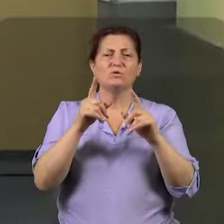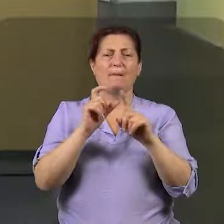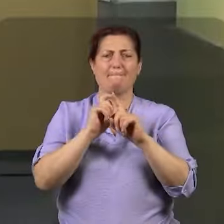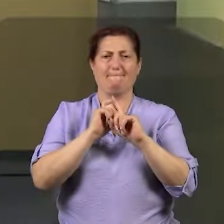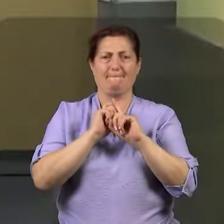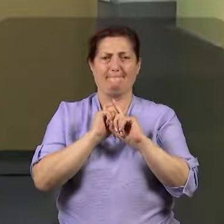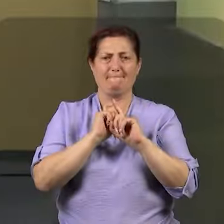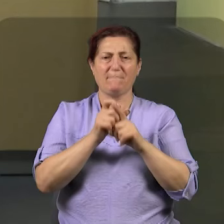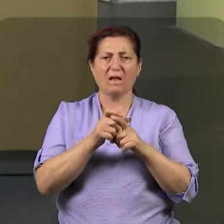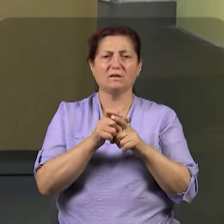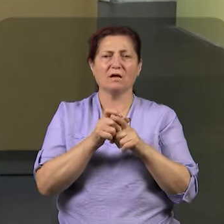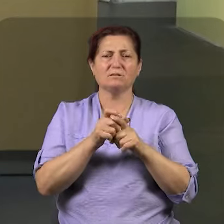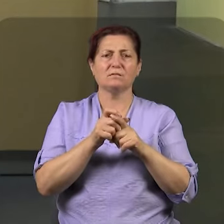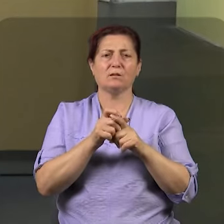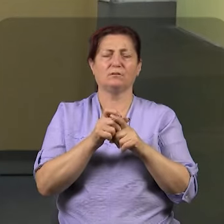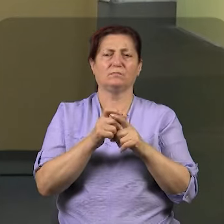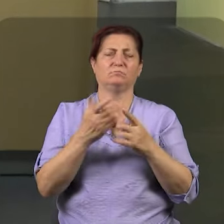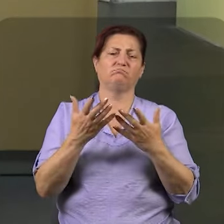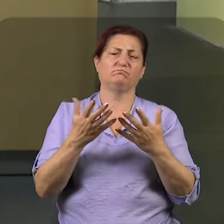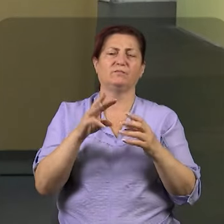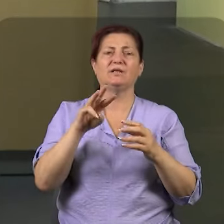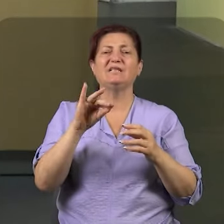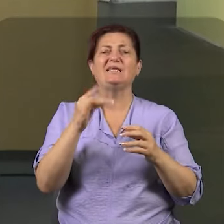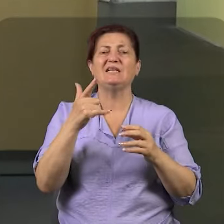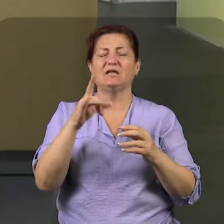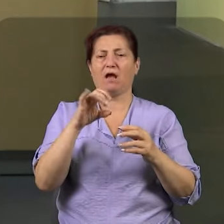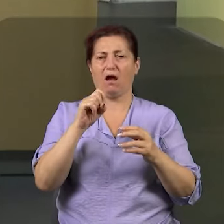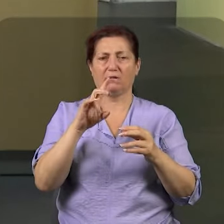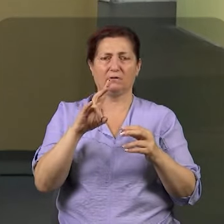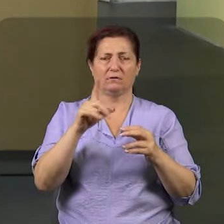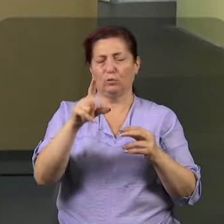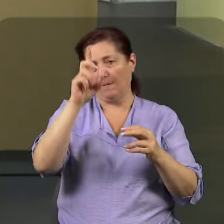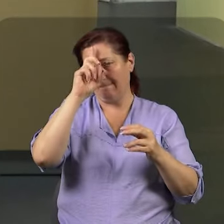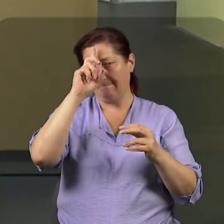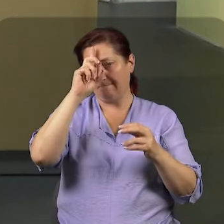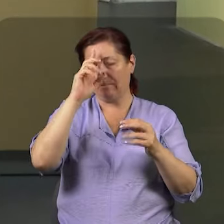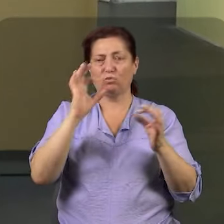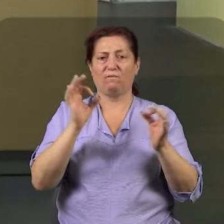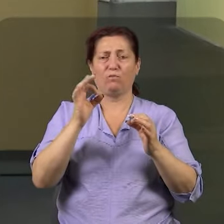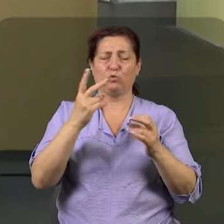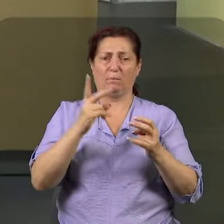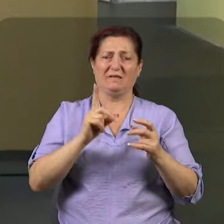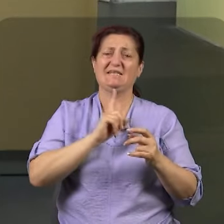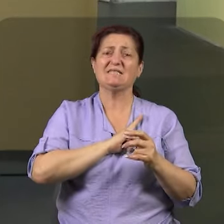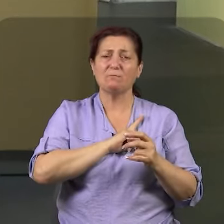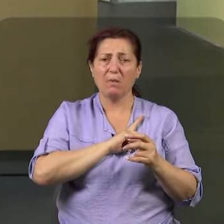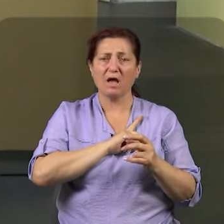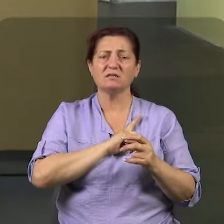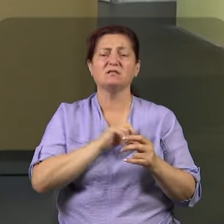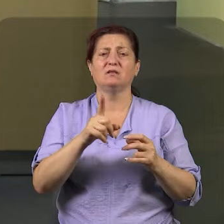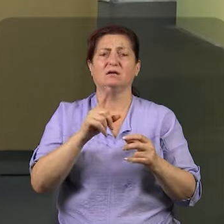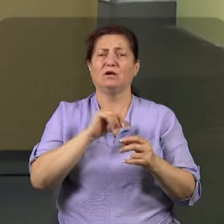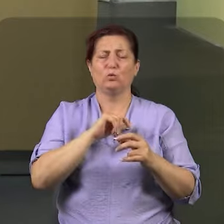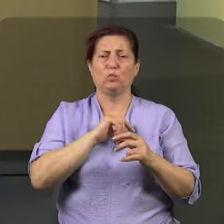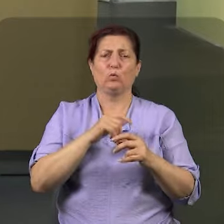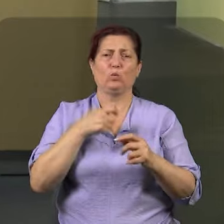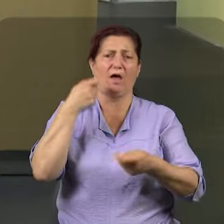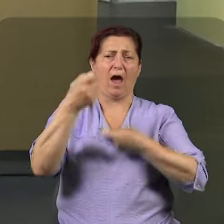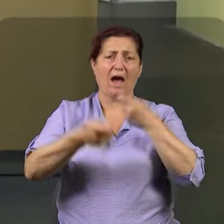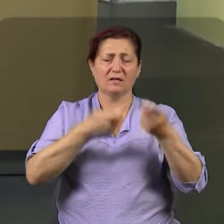անցնում է, որովհետեւ լոգիկան լրիվ։ Ես ասեմ, հասկանում Տիգրան, որ ուրիշ է։ Պետությունը ոչ թե պիտի սպասի, հա, այդ հայտերին, այլ նախ